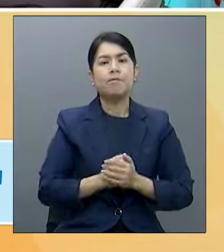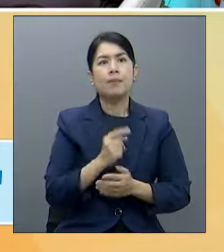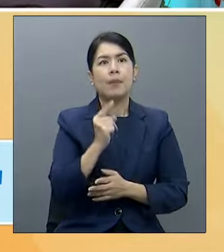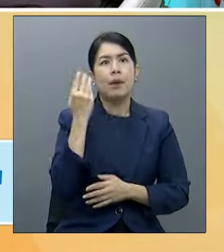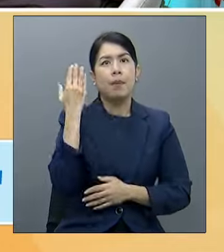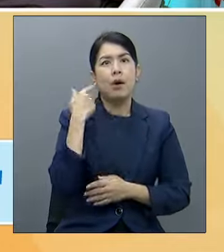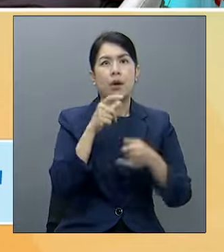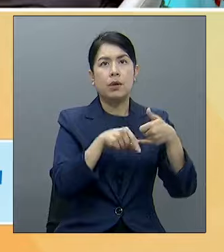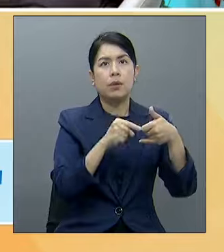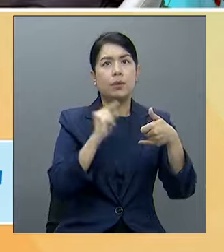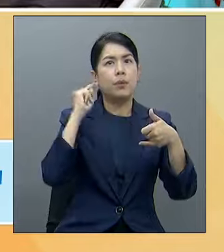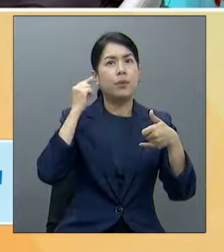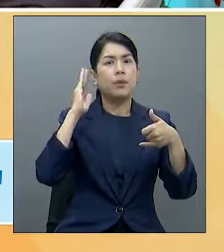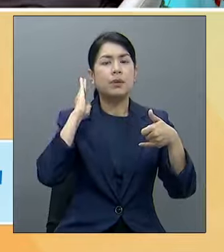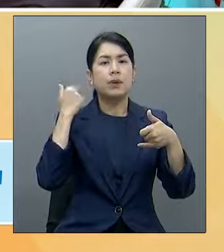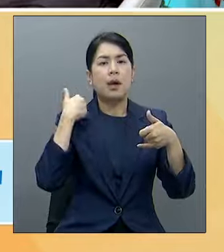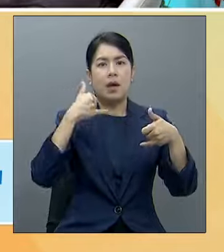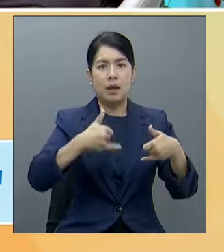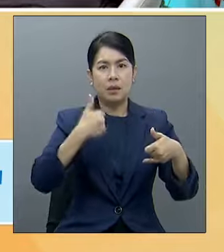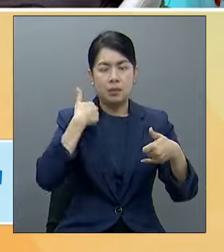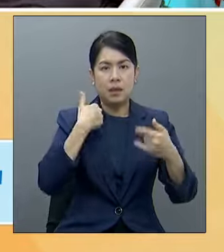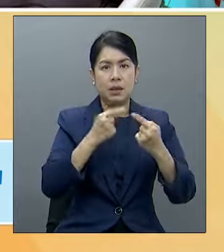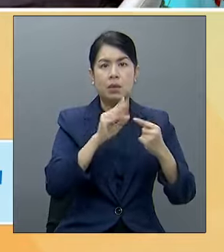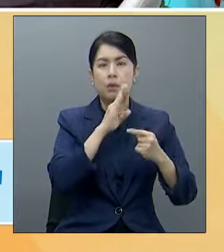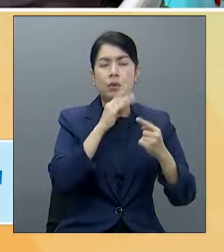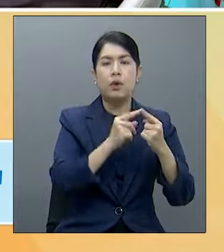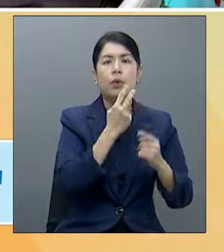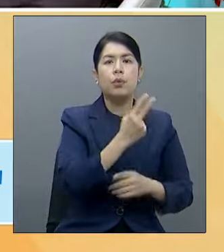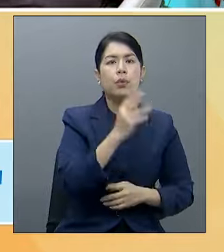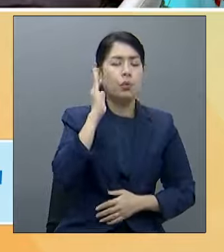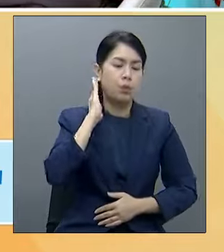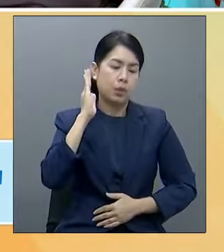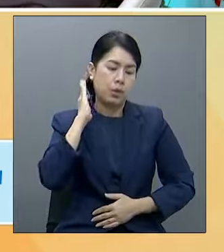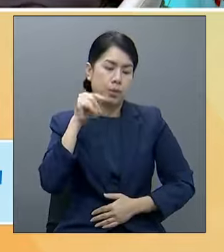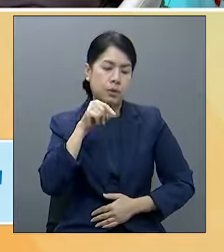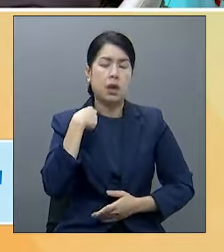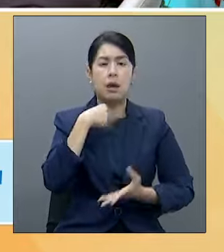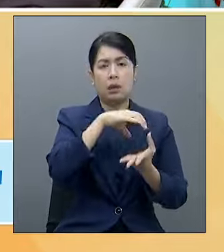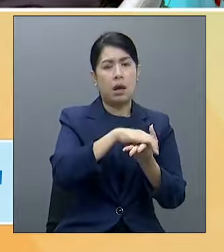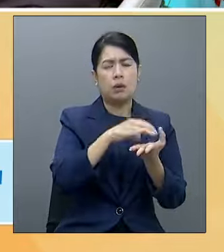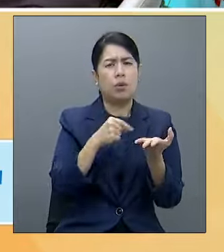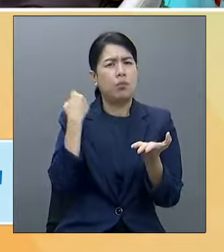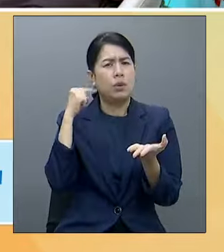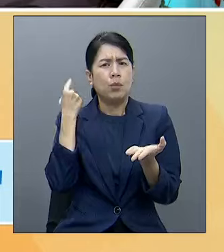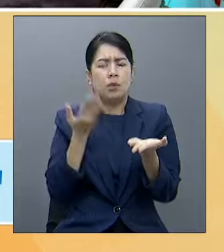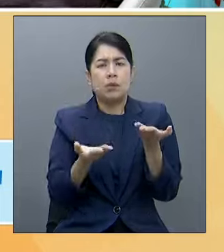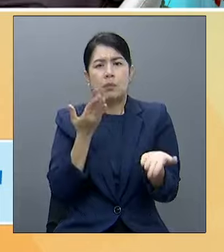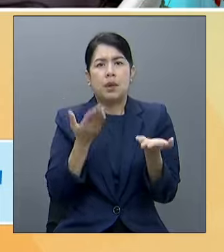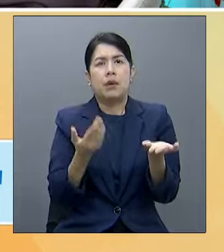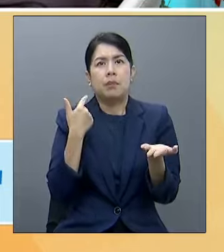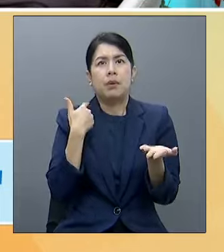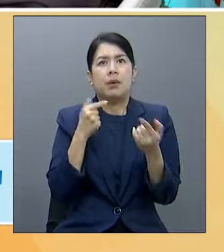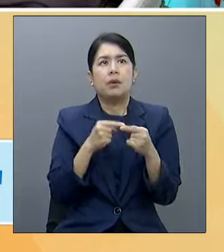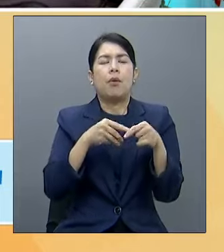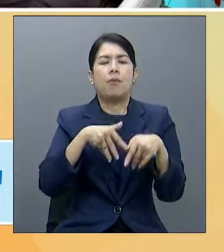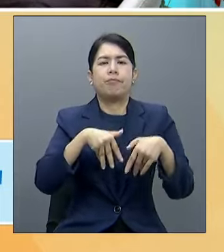าบ่าวเจ้าสาวนะต่อไปอะค่ะไม่ว่าเป็นเจ้าสาวเจ้าสาวเจ้าบ่าวเจ้าบ่าวหรือเขาจะเรียกว่าคู่สมรสแบบไหนยังไงอะเขาก็จะเดินบนถนน